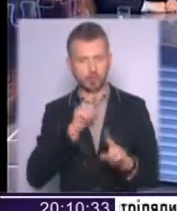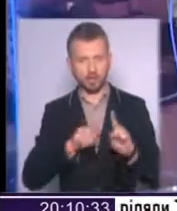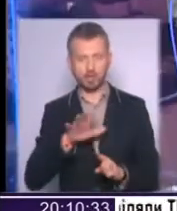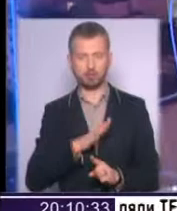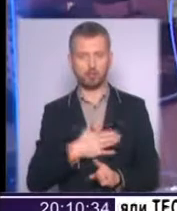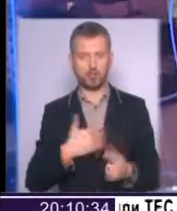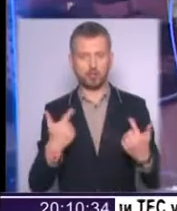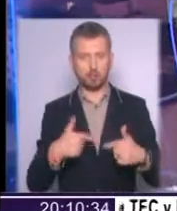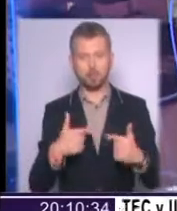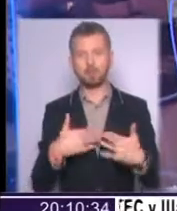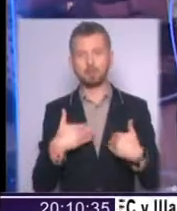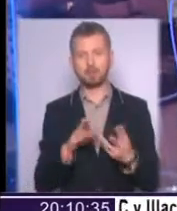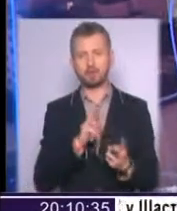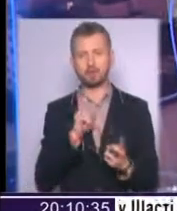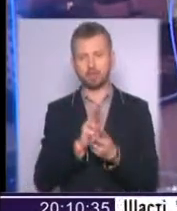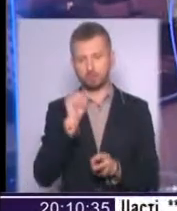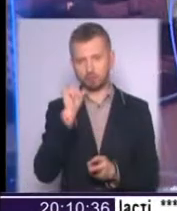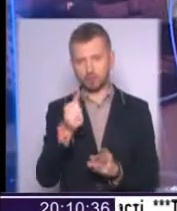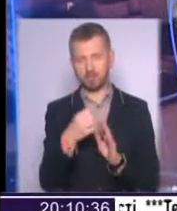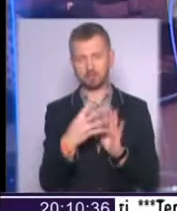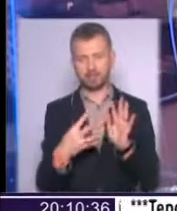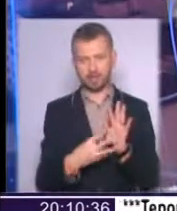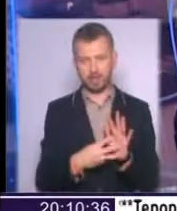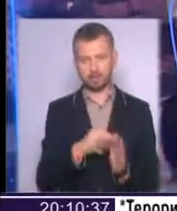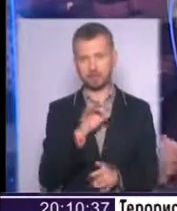передачі «Столиця». Зараз невеличка пауза, і після неї ми знову